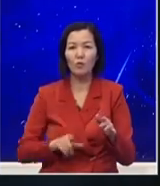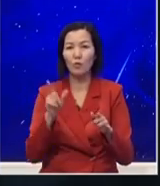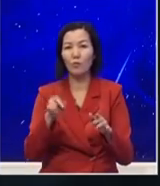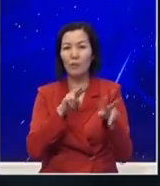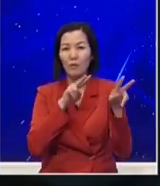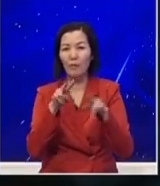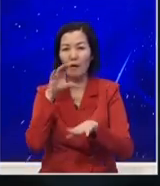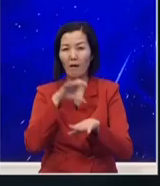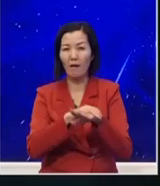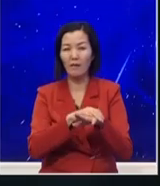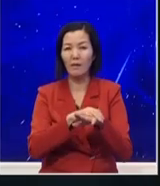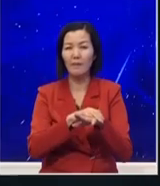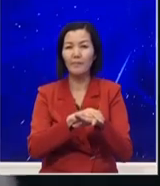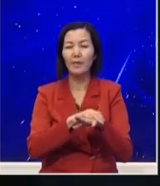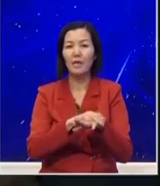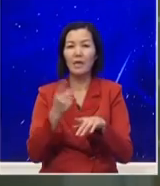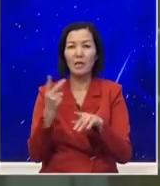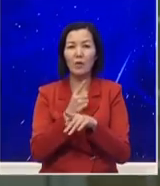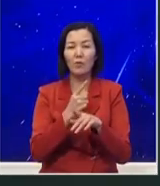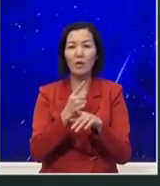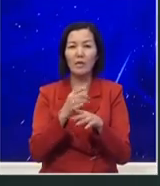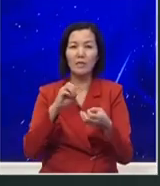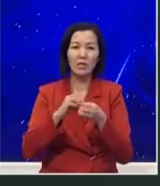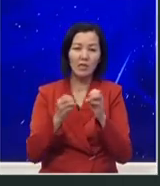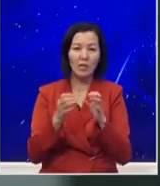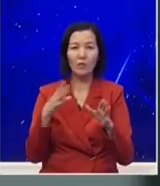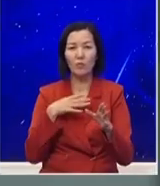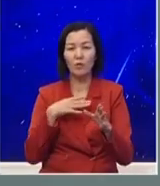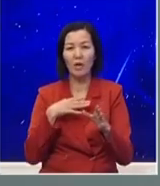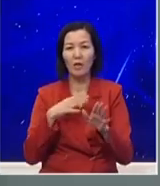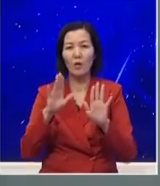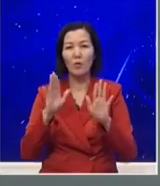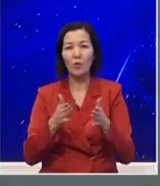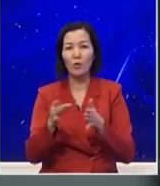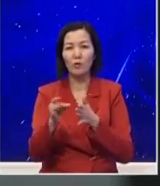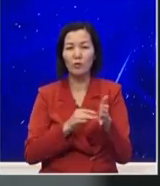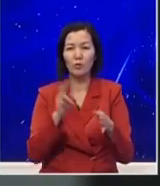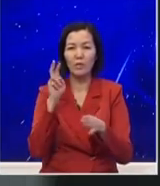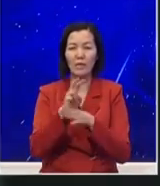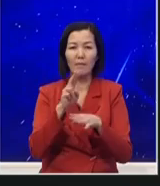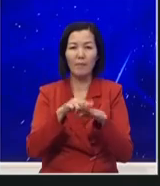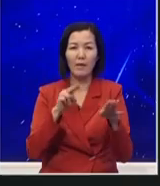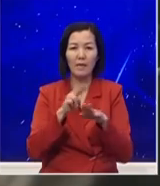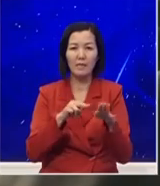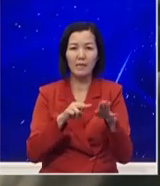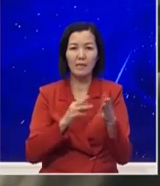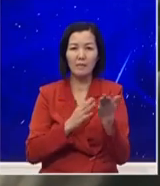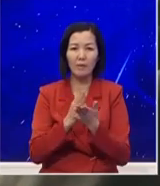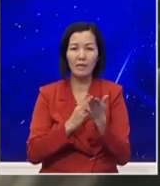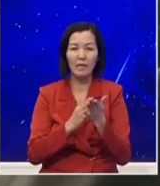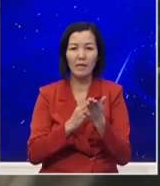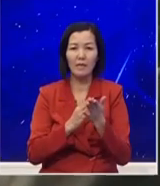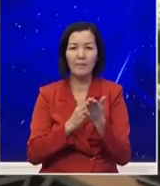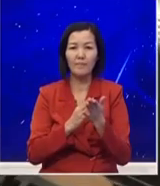байқаған, қылмыс үстінен түскен. Екеудің арасында жанжал туындаған. Оқиға орнына шұғыл жеткен патрульдік полиция ротасының